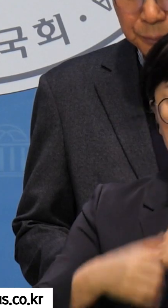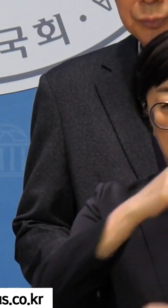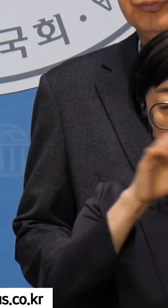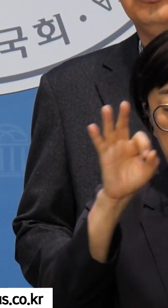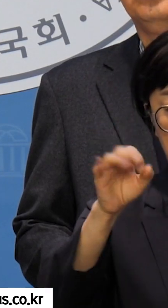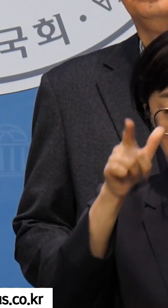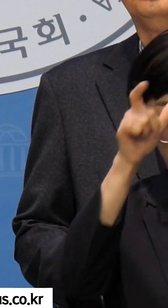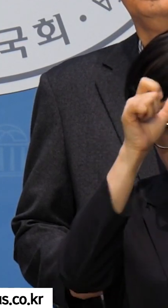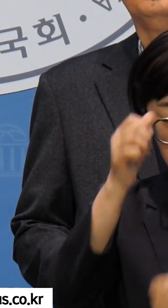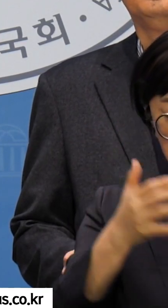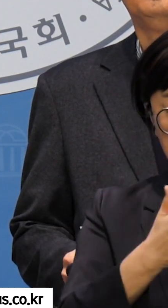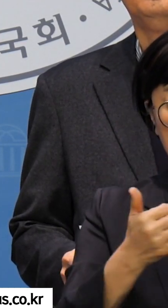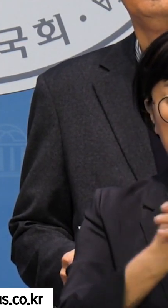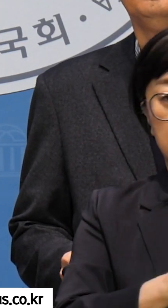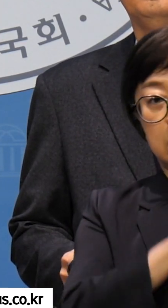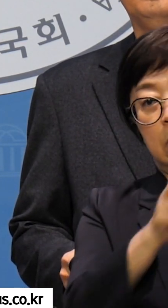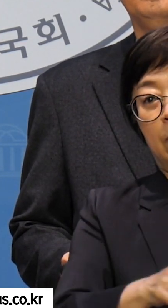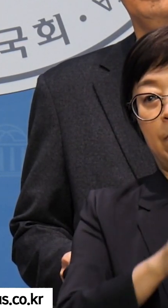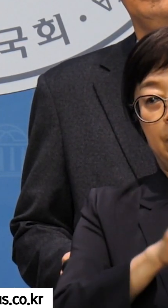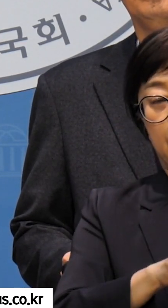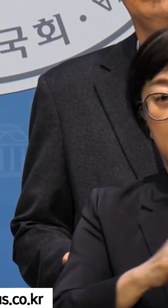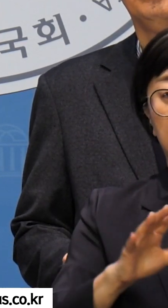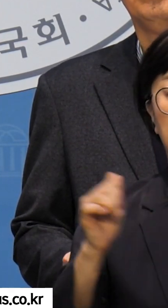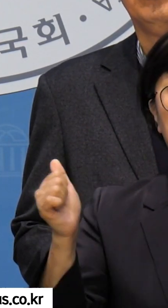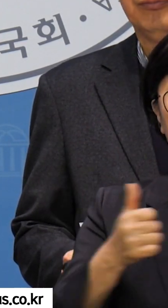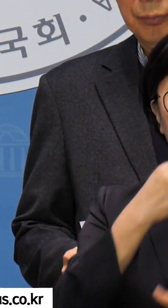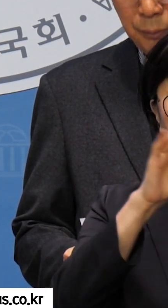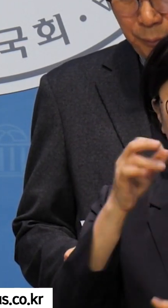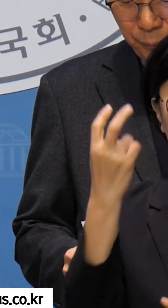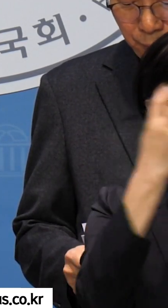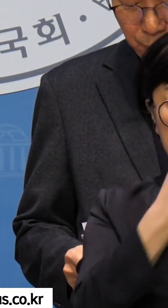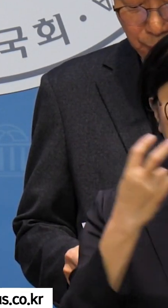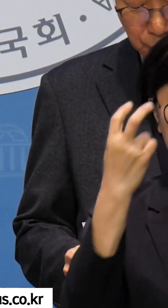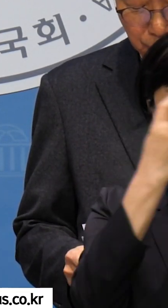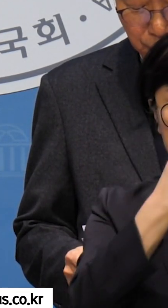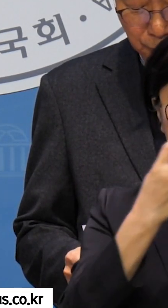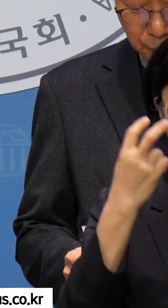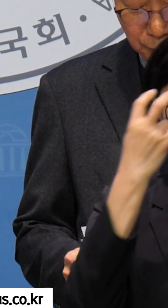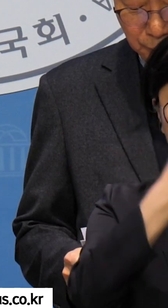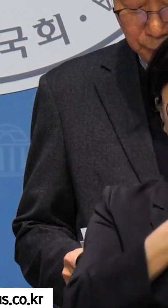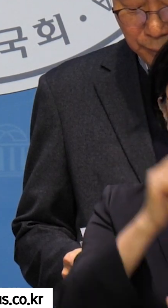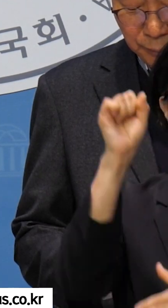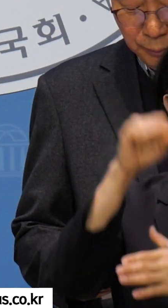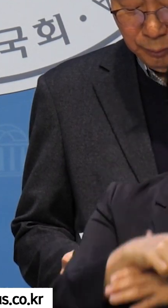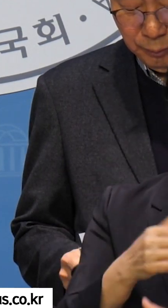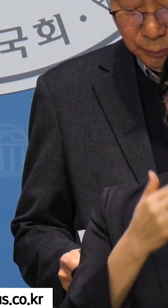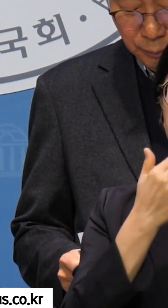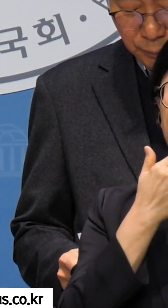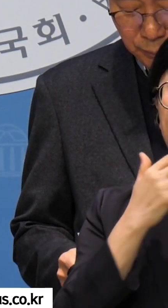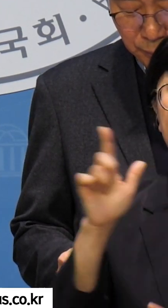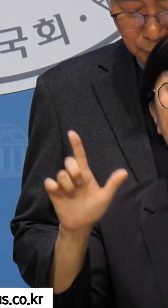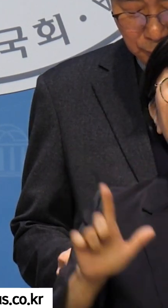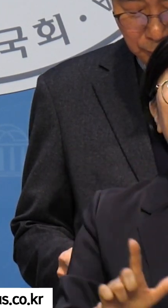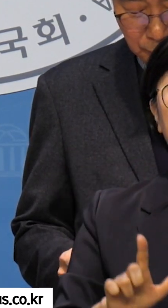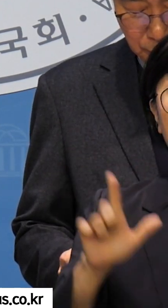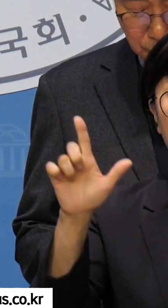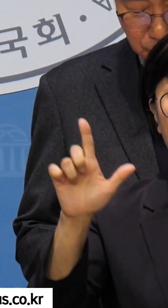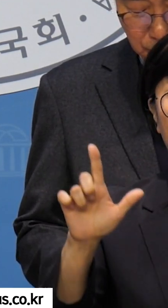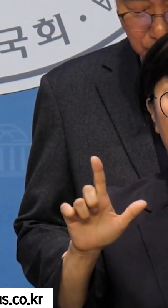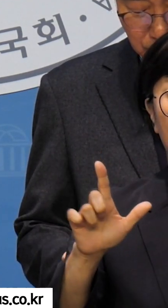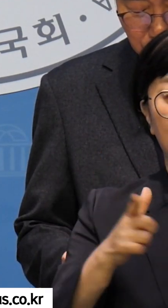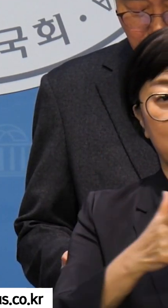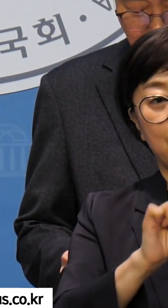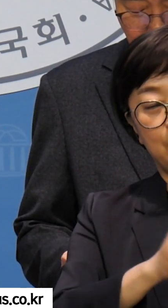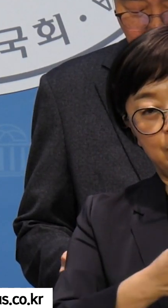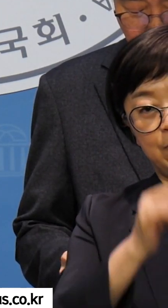고집하며 주요 사업에 대한 국회 예산 심사를 수용하지 않는 태도로